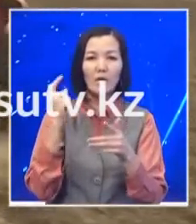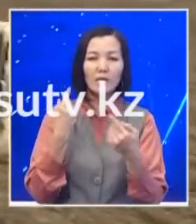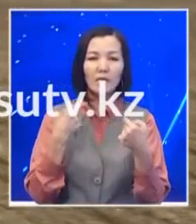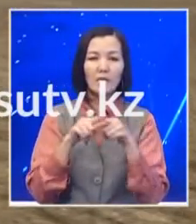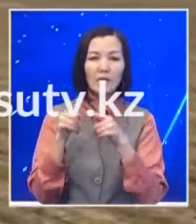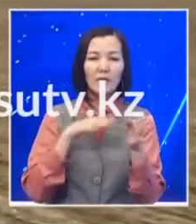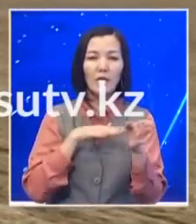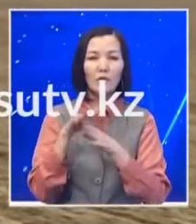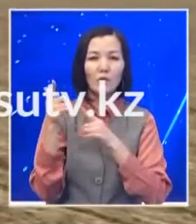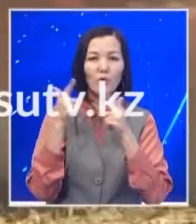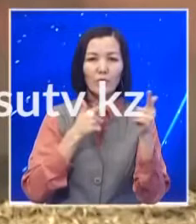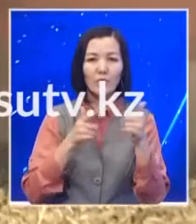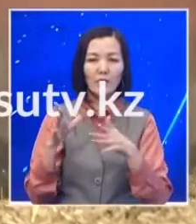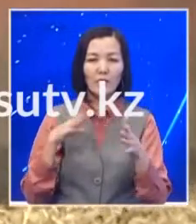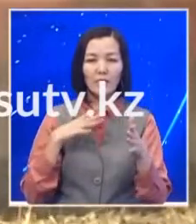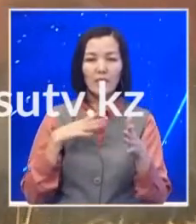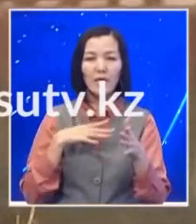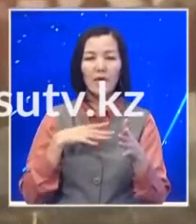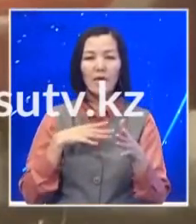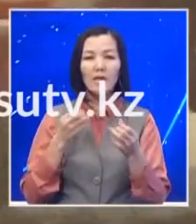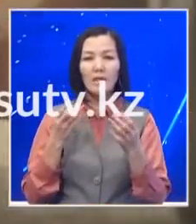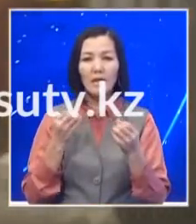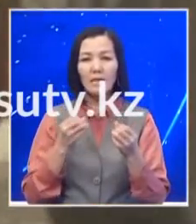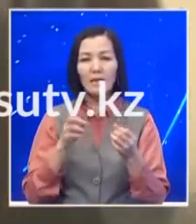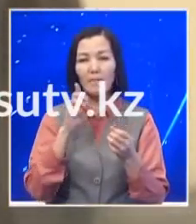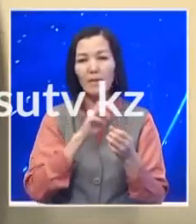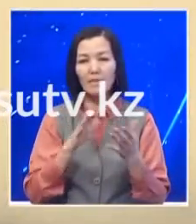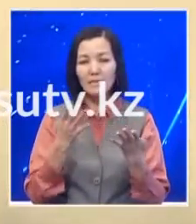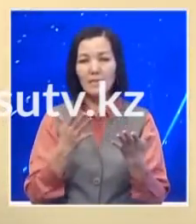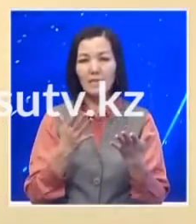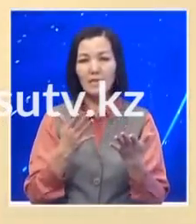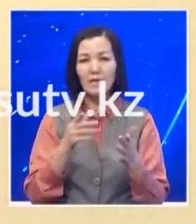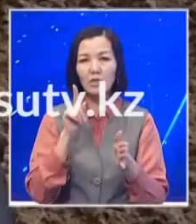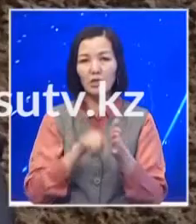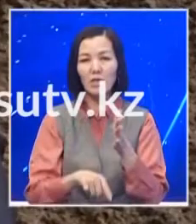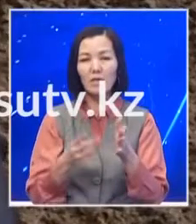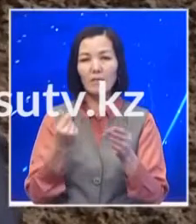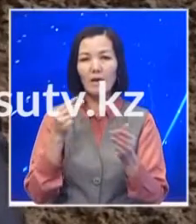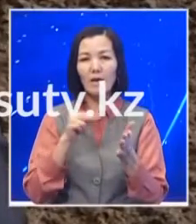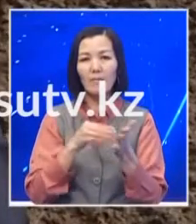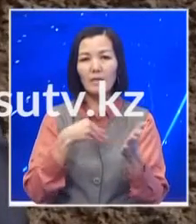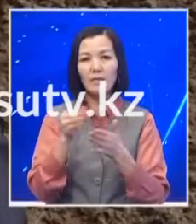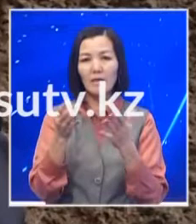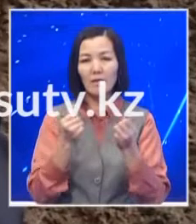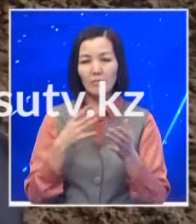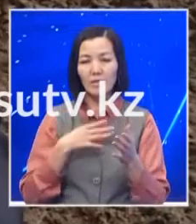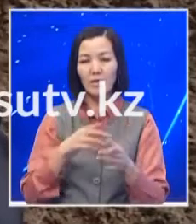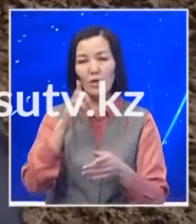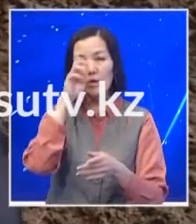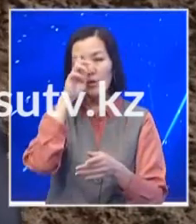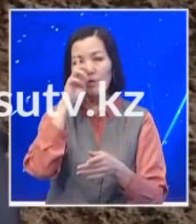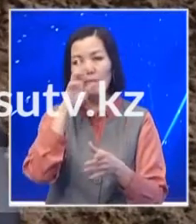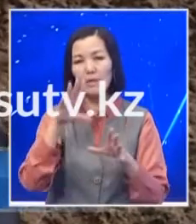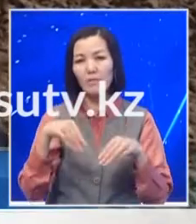техникаларын түгендеп толық қамданды. Мұнан бөлек олар жанар жағармайларын жеңілдікпен алып жатыр. Енді үкімет тарапынан